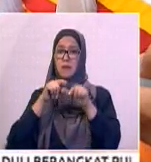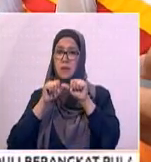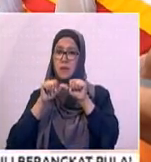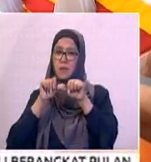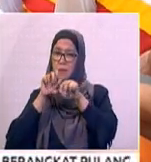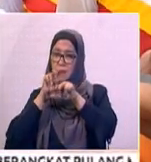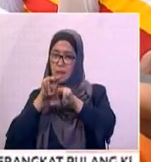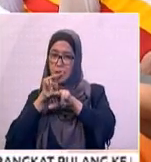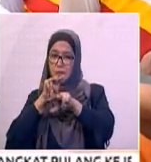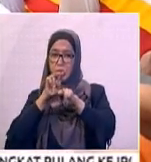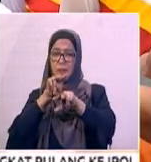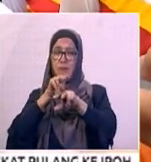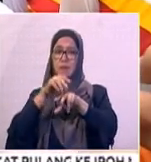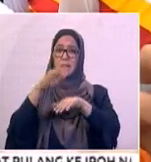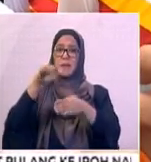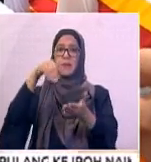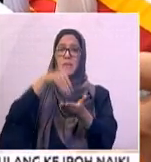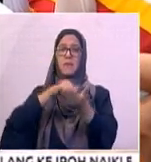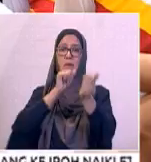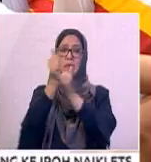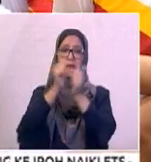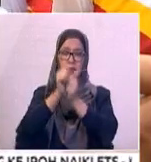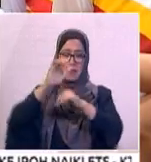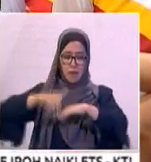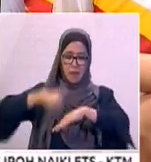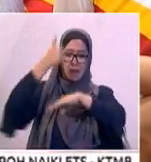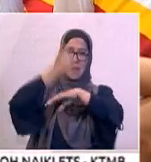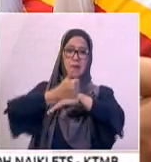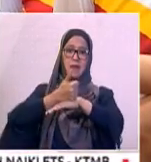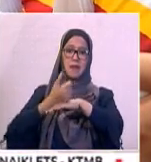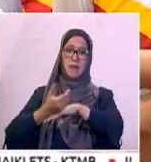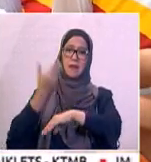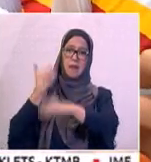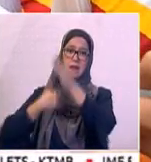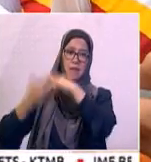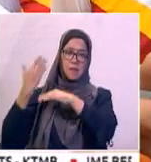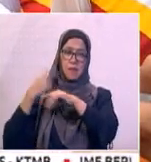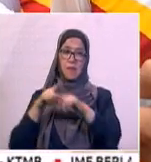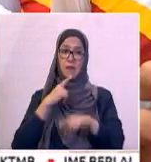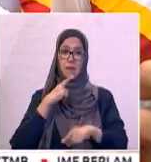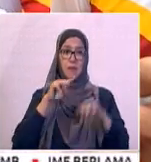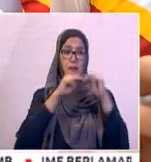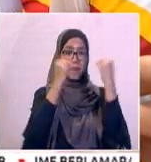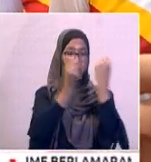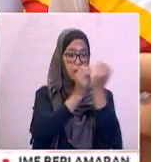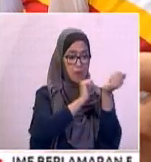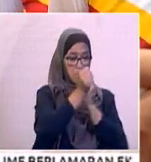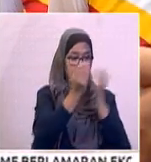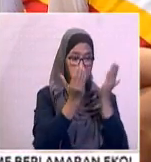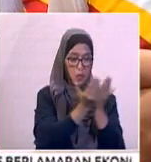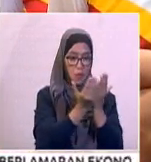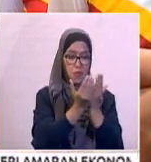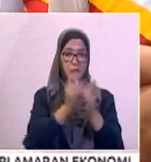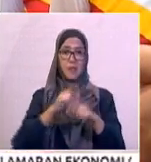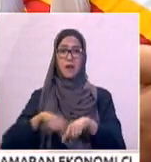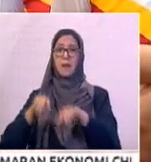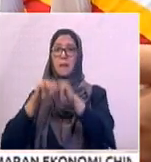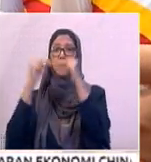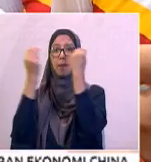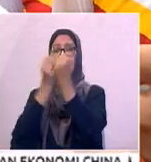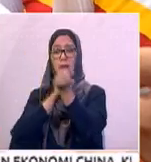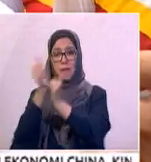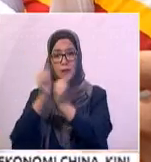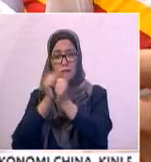tahun 2015. Majlis Sukan Sekolah dengan kewujudan Majlis Sukan Daerah, dengan kewujudan pusat-pusat latihan daerah ini,